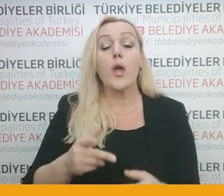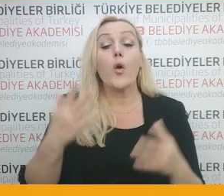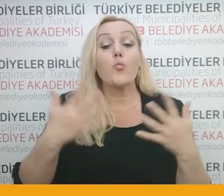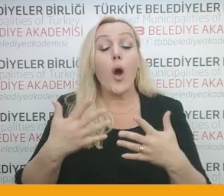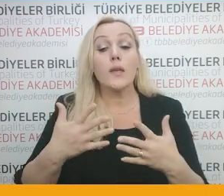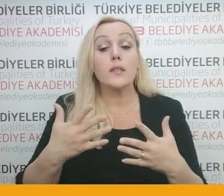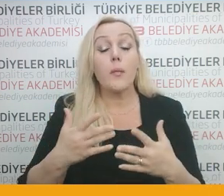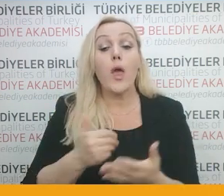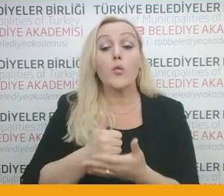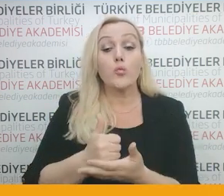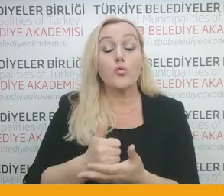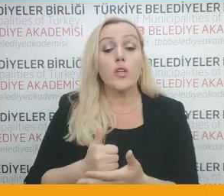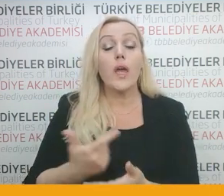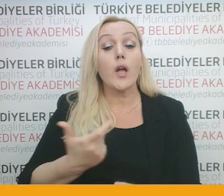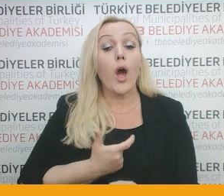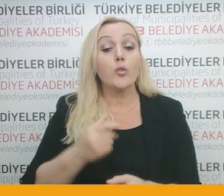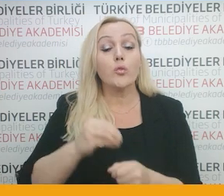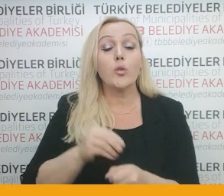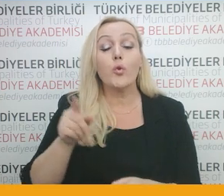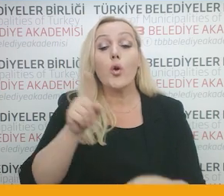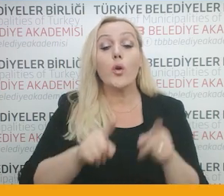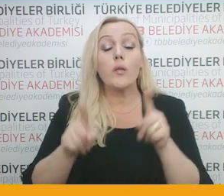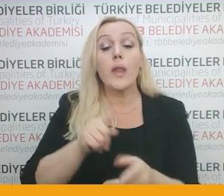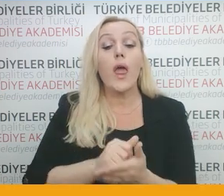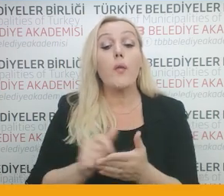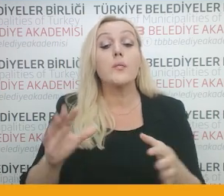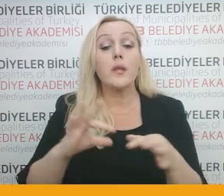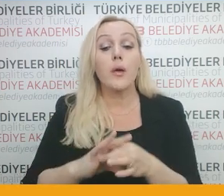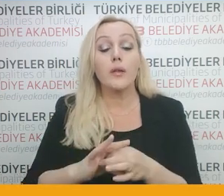yönetmeliğinin kapsamındadır. Dolayısıyla bu yönetmelik hepimizi bağlar.